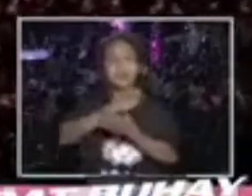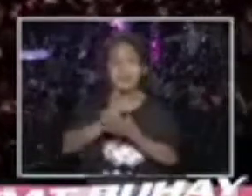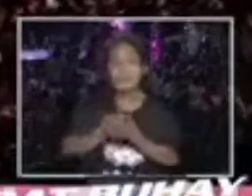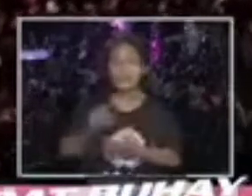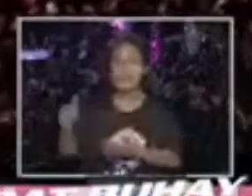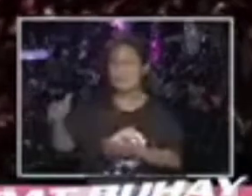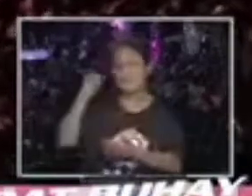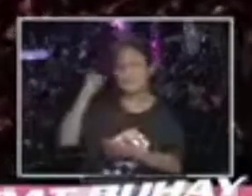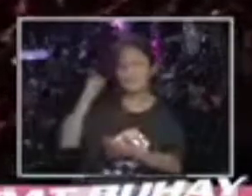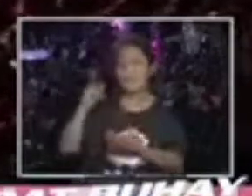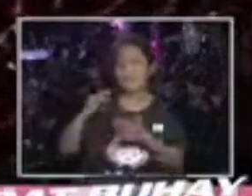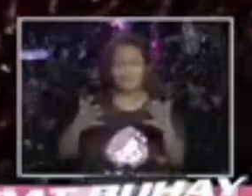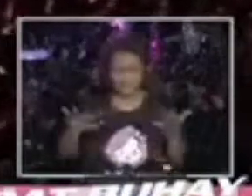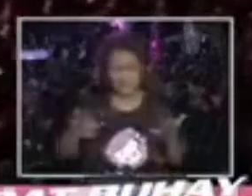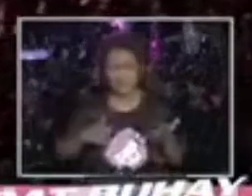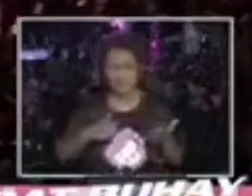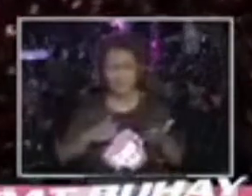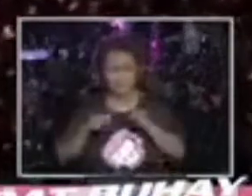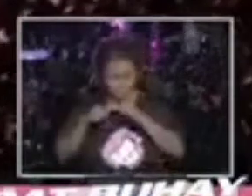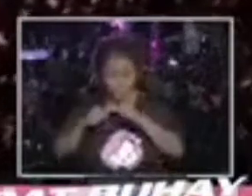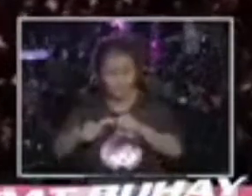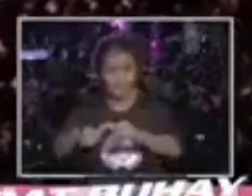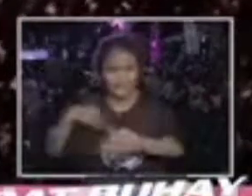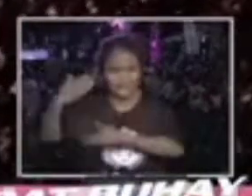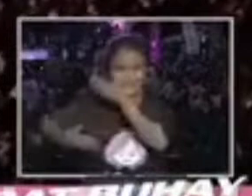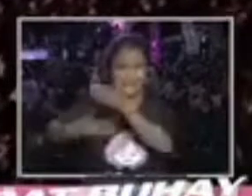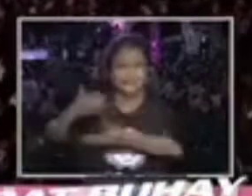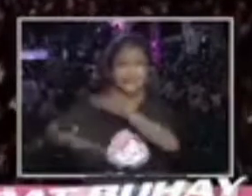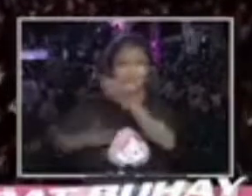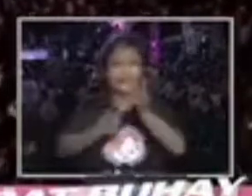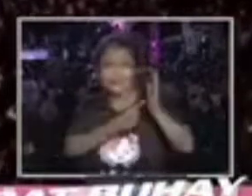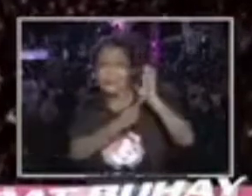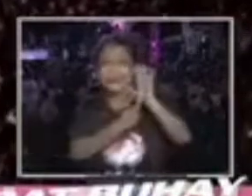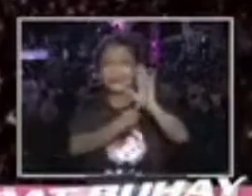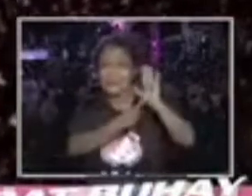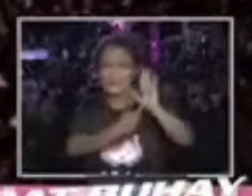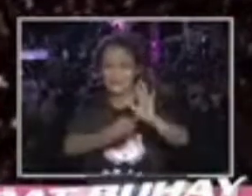ayaw palipasin itong huling araw ng kampanya